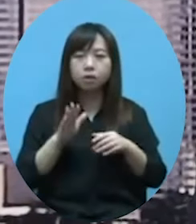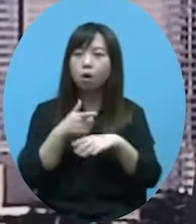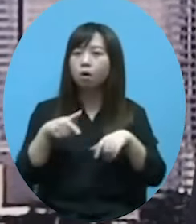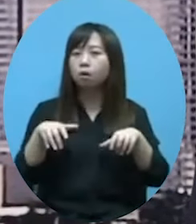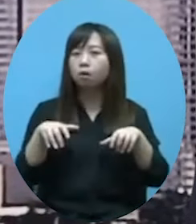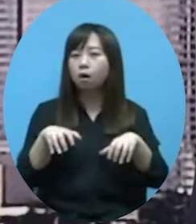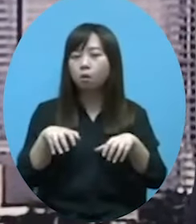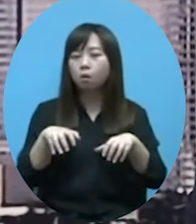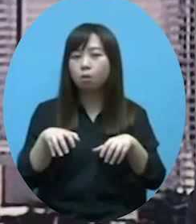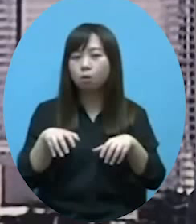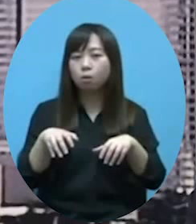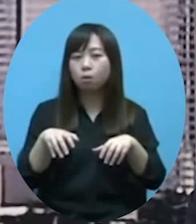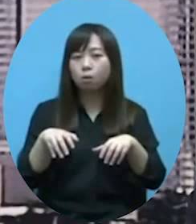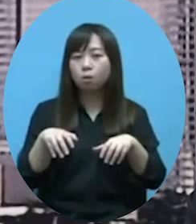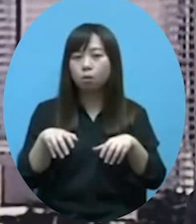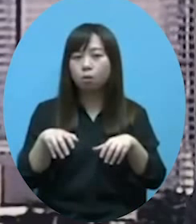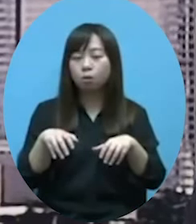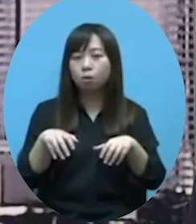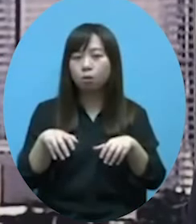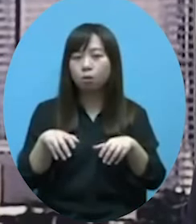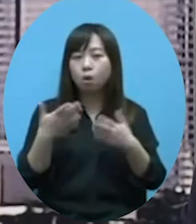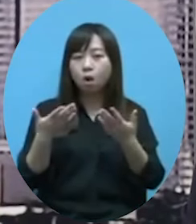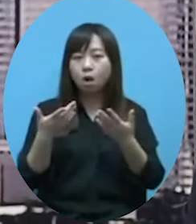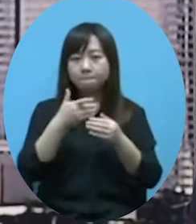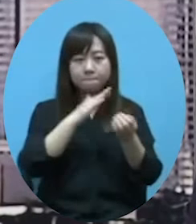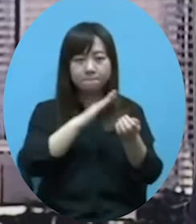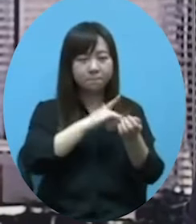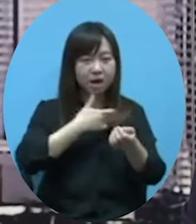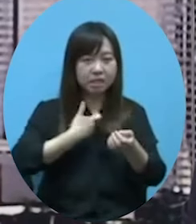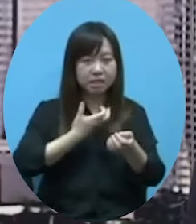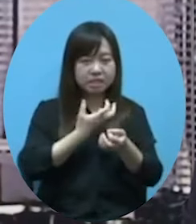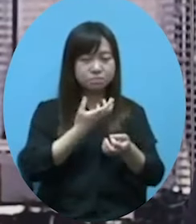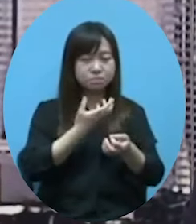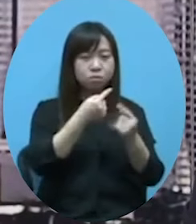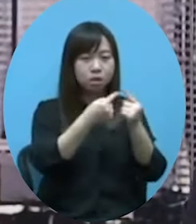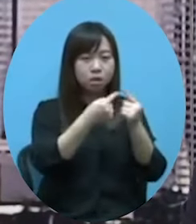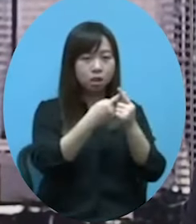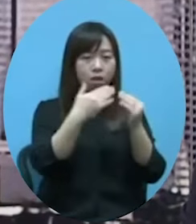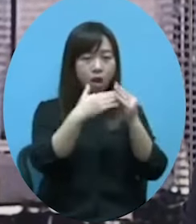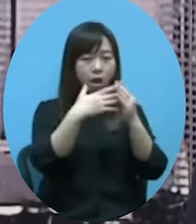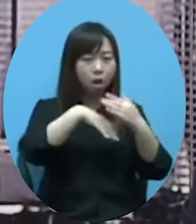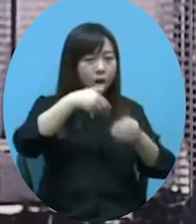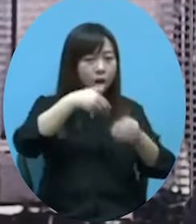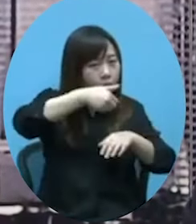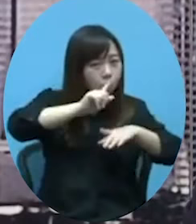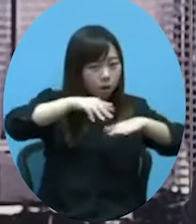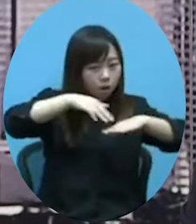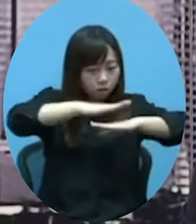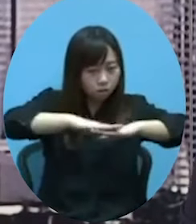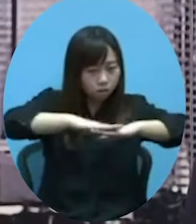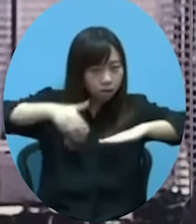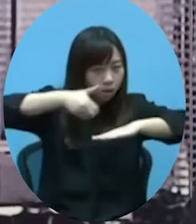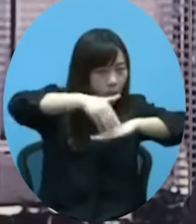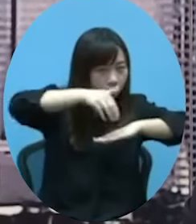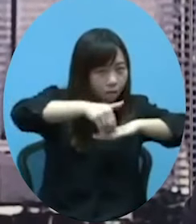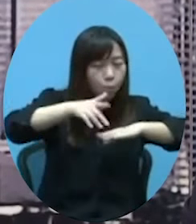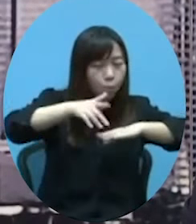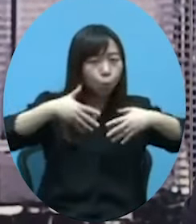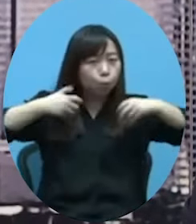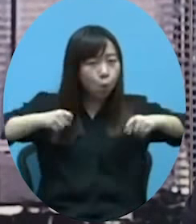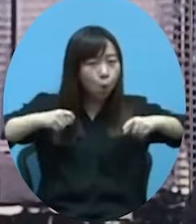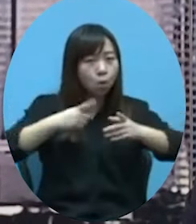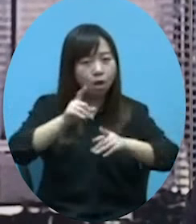仔可能在他的環境家裡會舔一些玩具或者一些周圍的